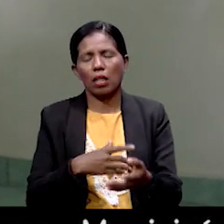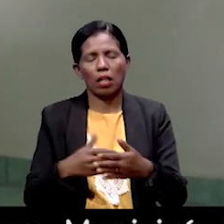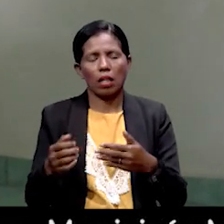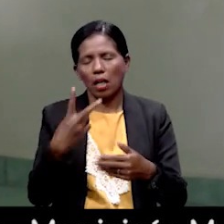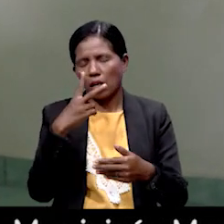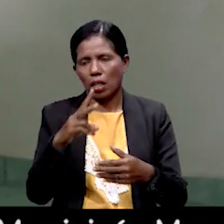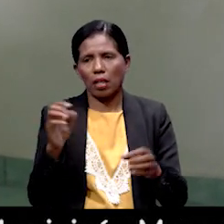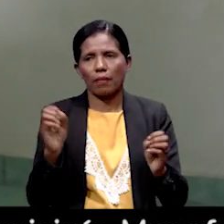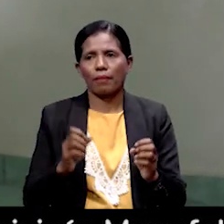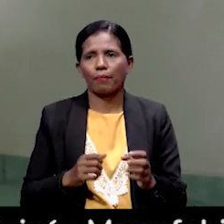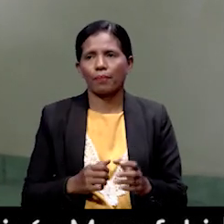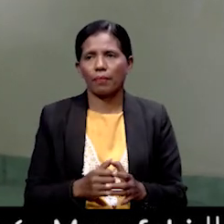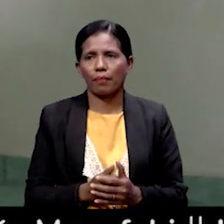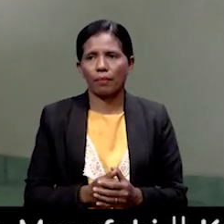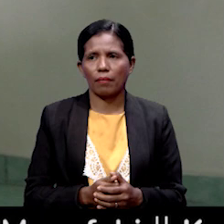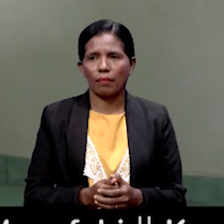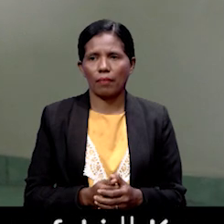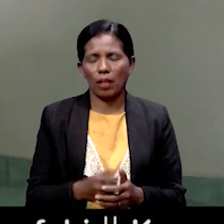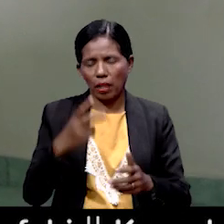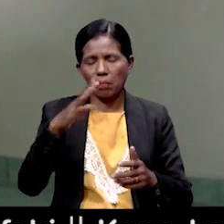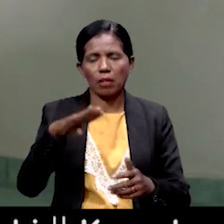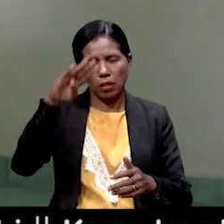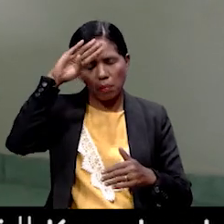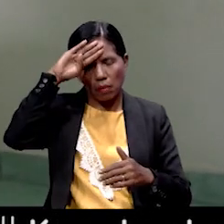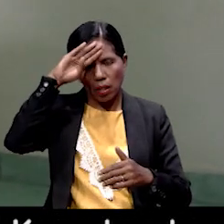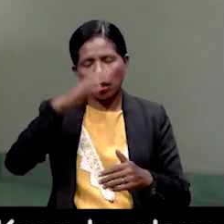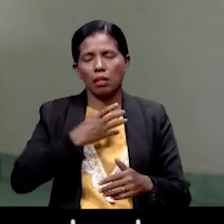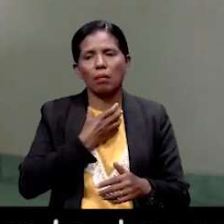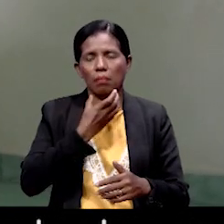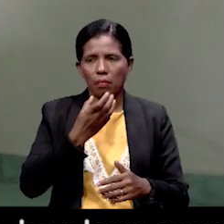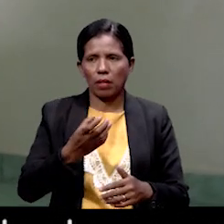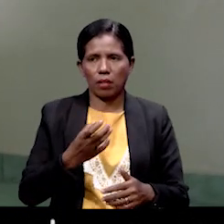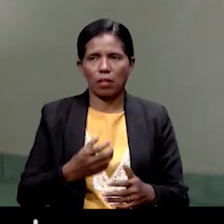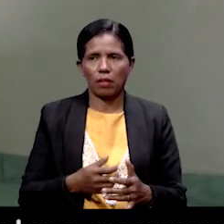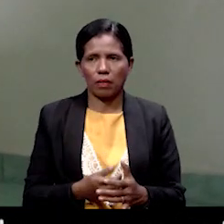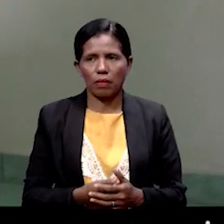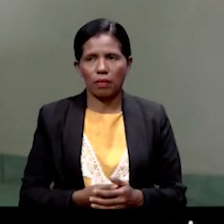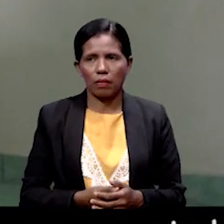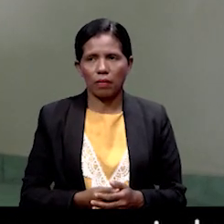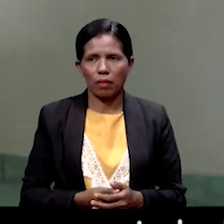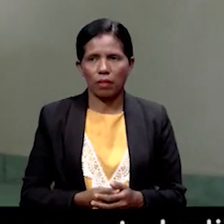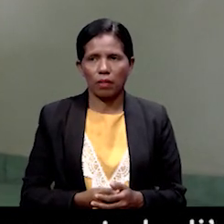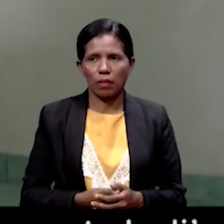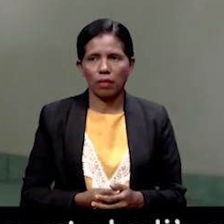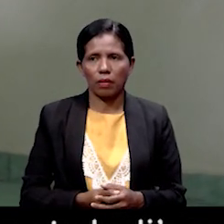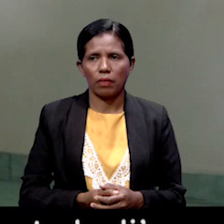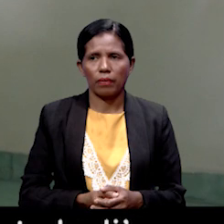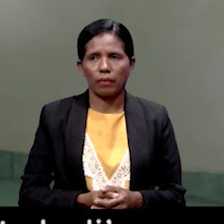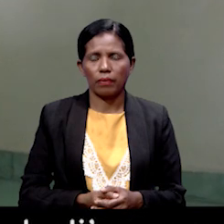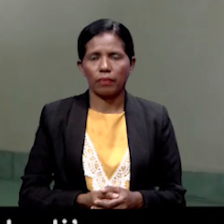sira hareda. Di hari ba banyak seisi manas, miar, ra ini tamuti sir hari mi dan